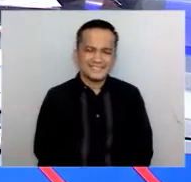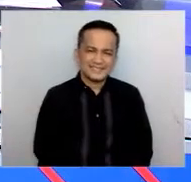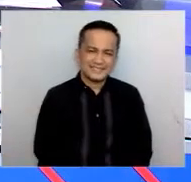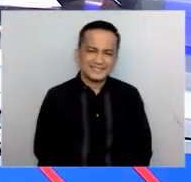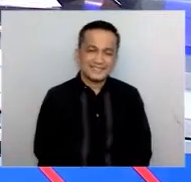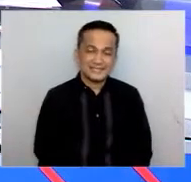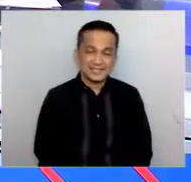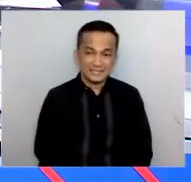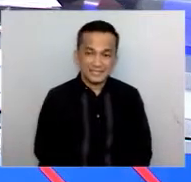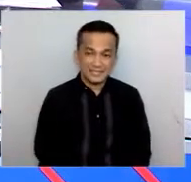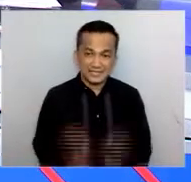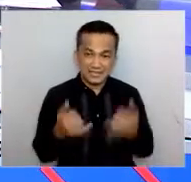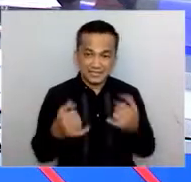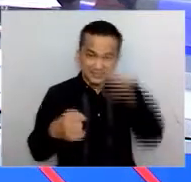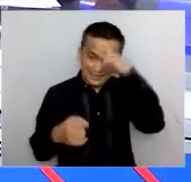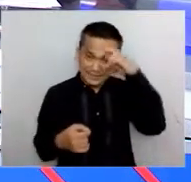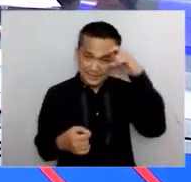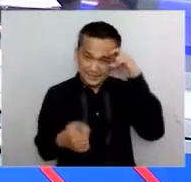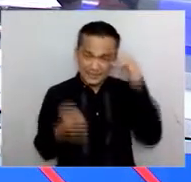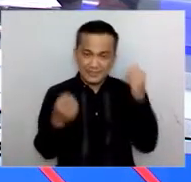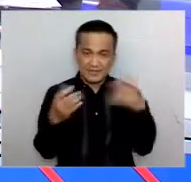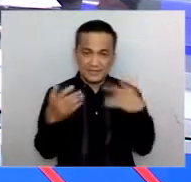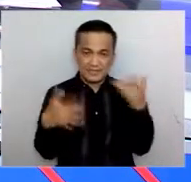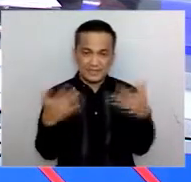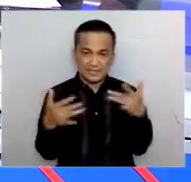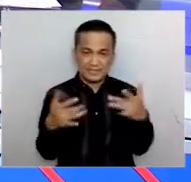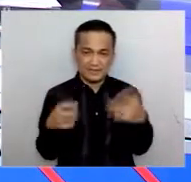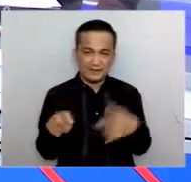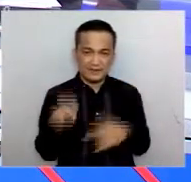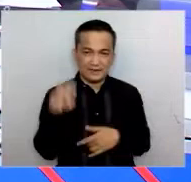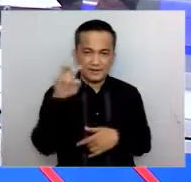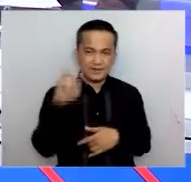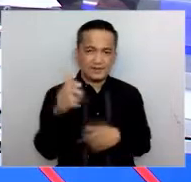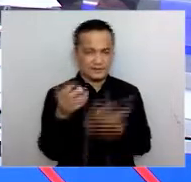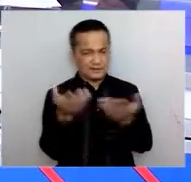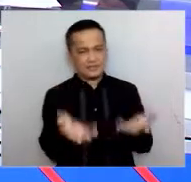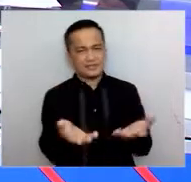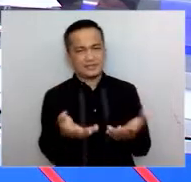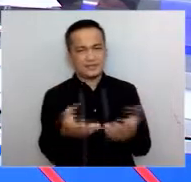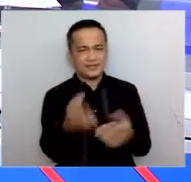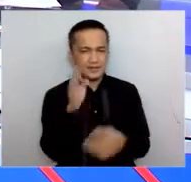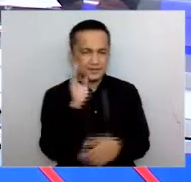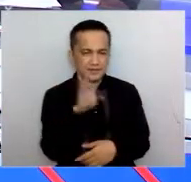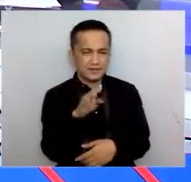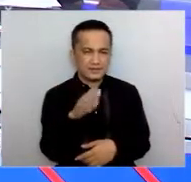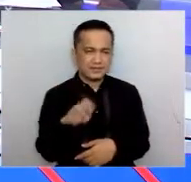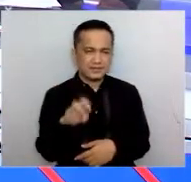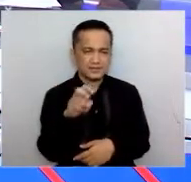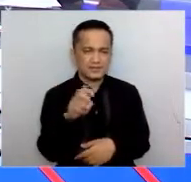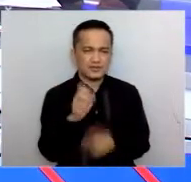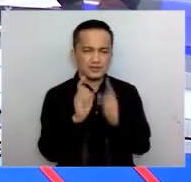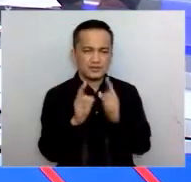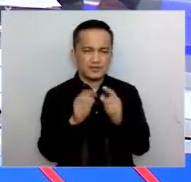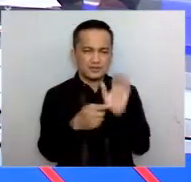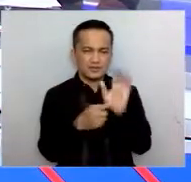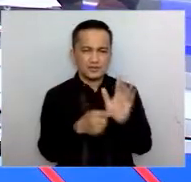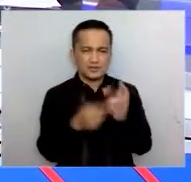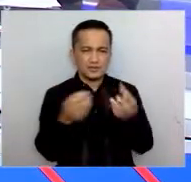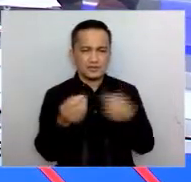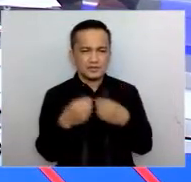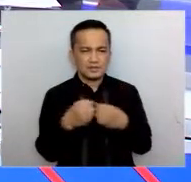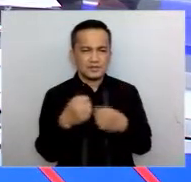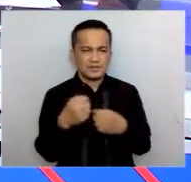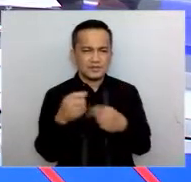Ngayong taginit, marami na pong excited mag-travel. Kaya heto na ang Kapatid Travel Talk Show. Bibigyan tayo ng travel